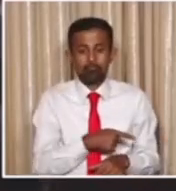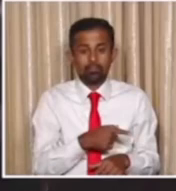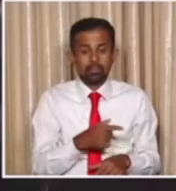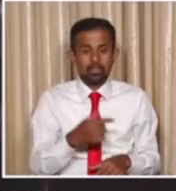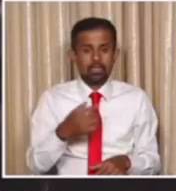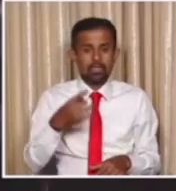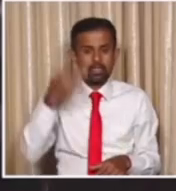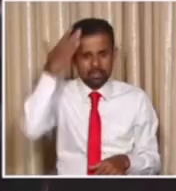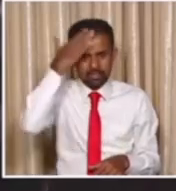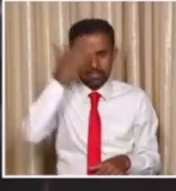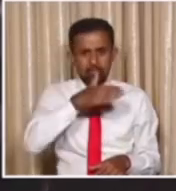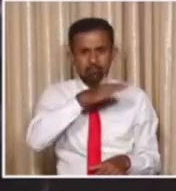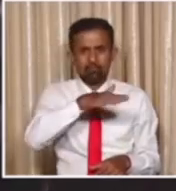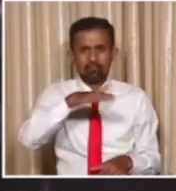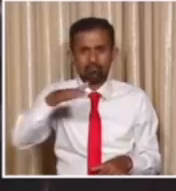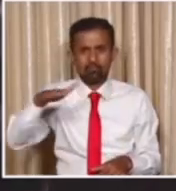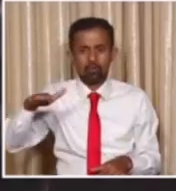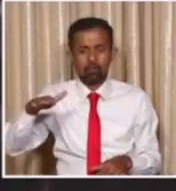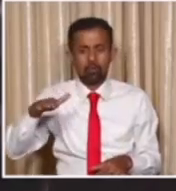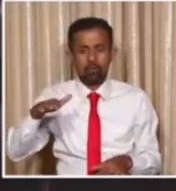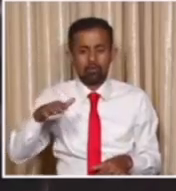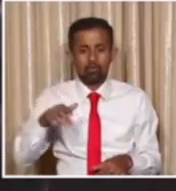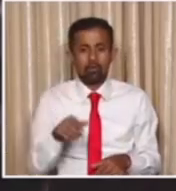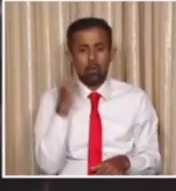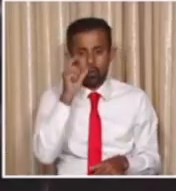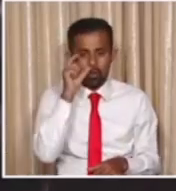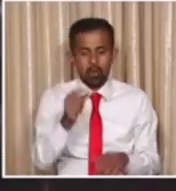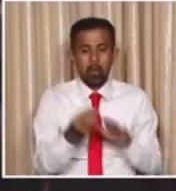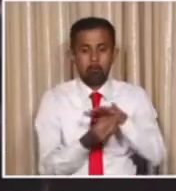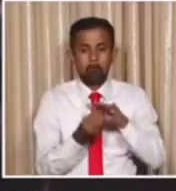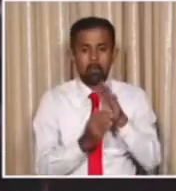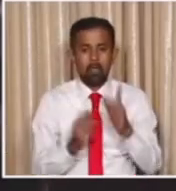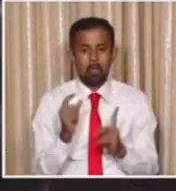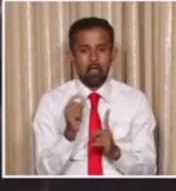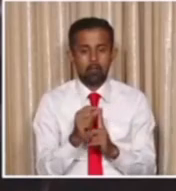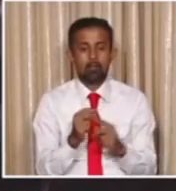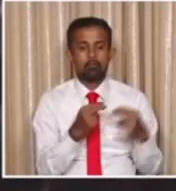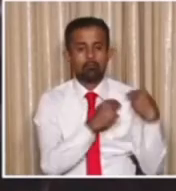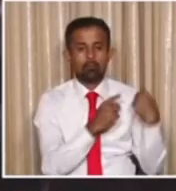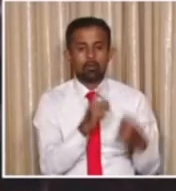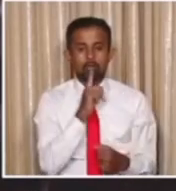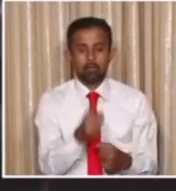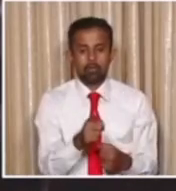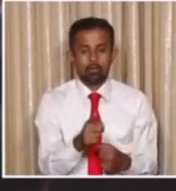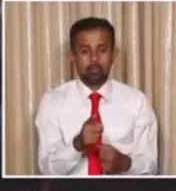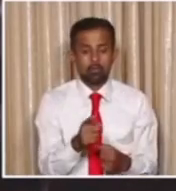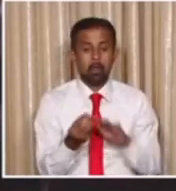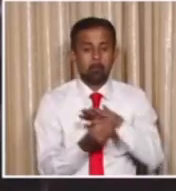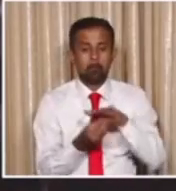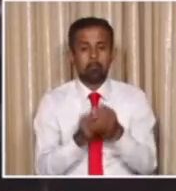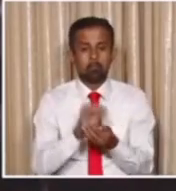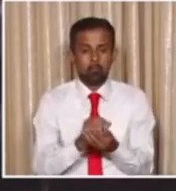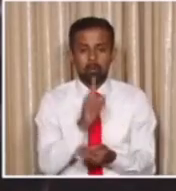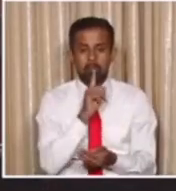තට්ටුවක් තියෙනවා දියවන්නා ඔය ආසිත ඒ ජල තීරේ. මේ සම්බන්ධව හොයලා බලලා පරිසර ඇමතුමාට ඒ සම්බන්ධව අක්කීම ඉටු කරලා සාදා මේ පරිසරය ආරක්ෂා